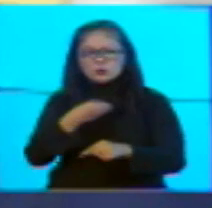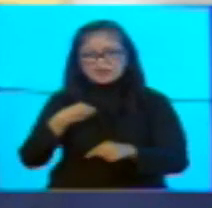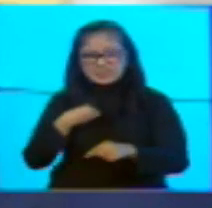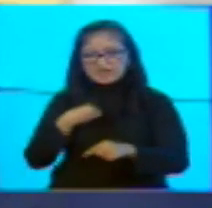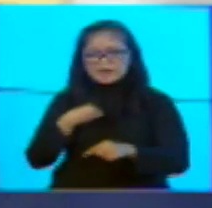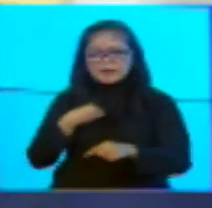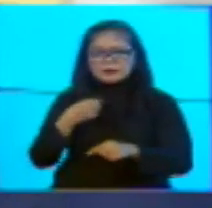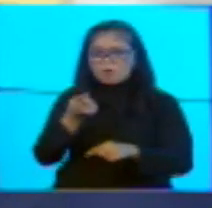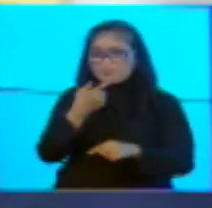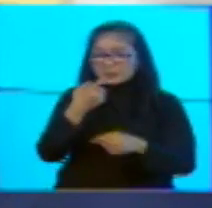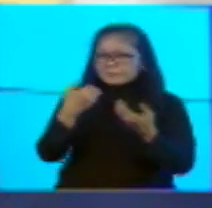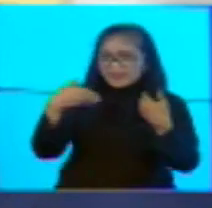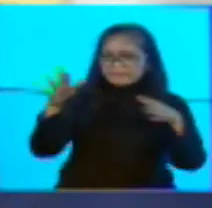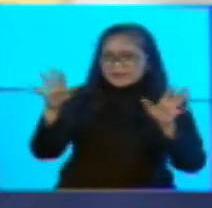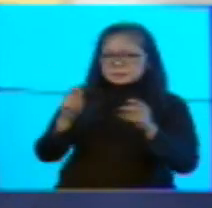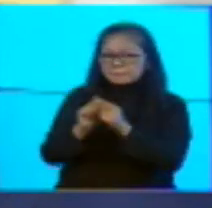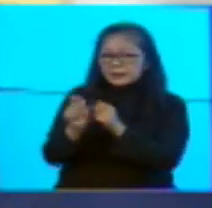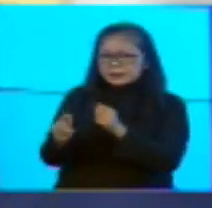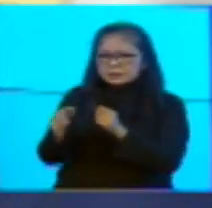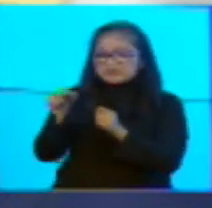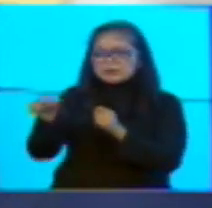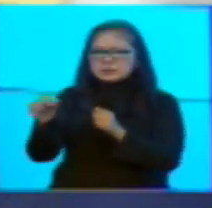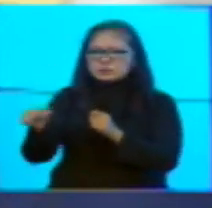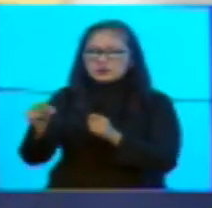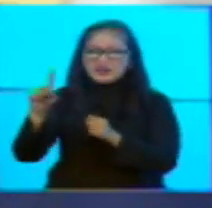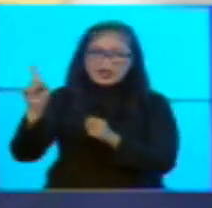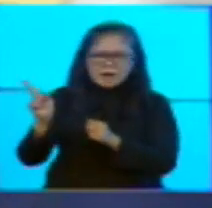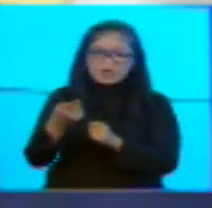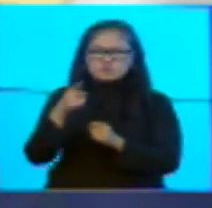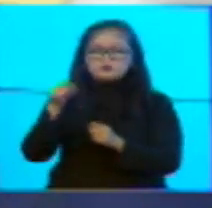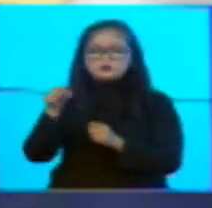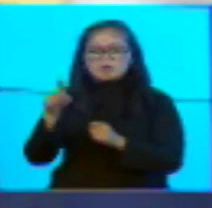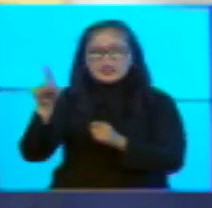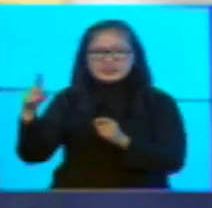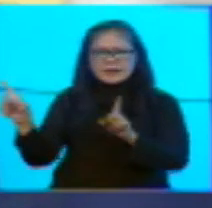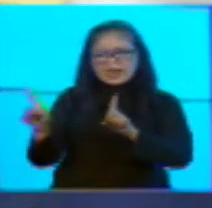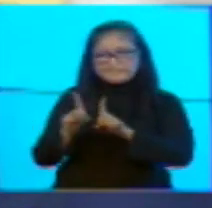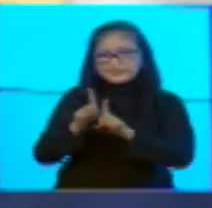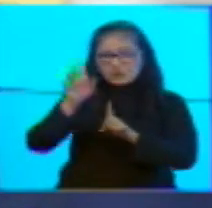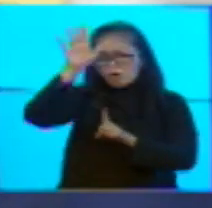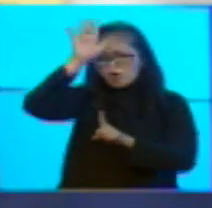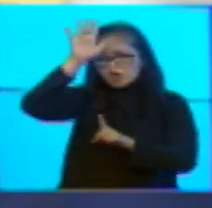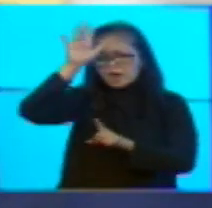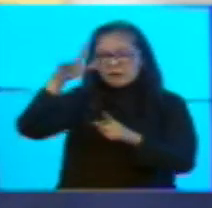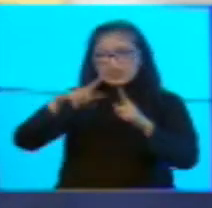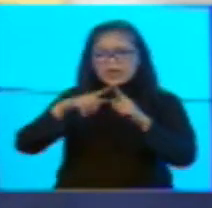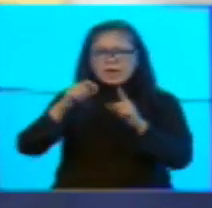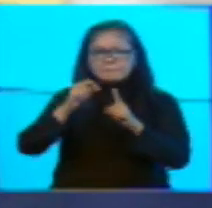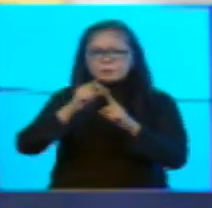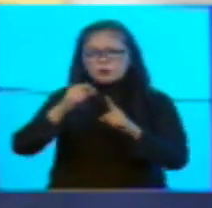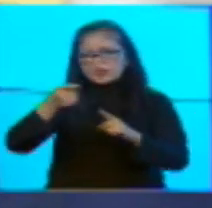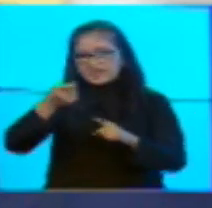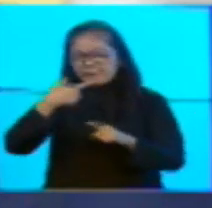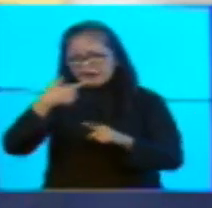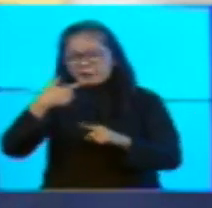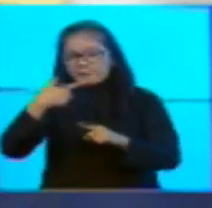bebas terbatas. Itu pun harus dengan pendampingan dari apoteker. Tentu saja penggunaan obat keras tanpa adanya pendampingan